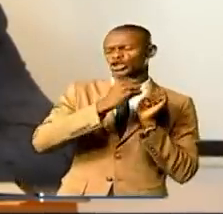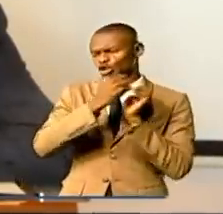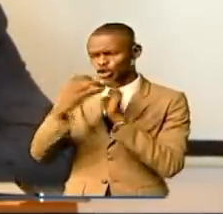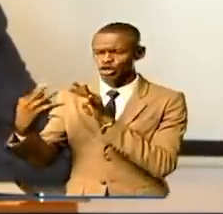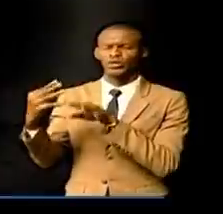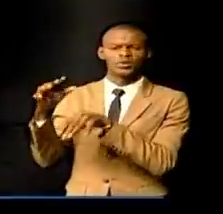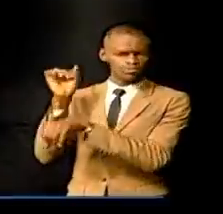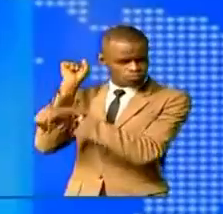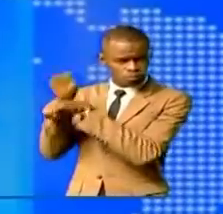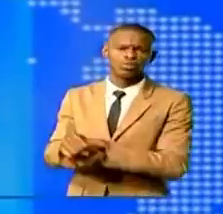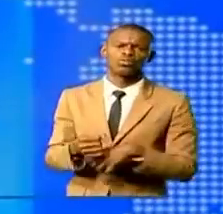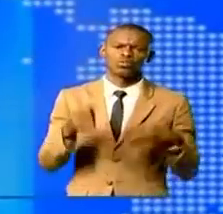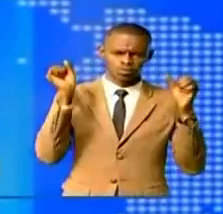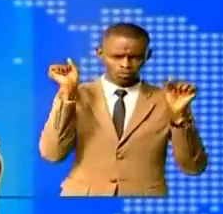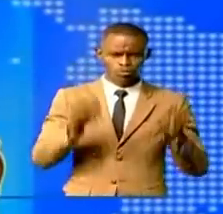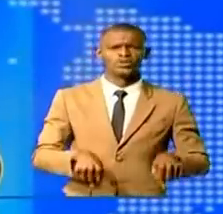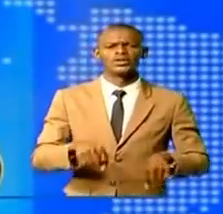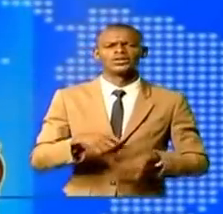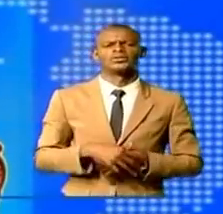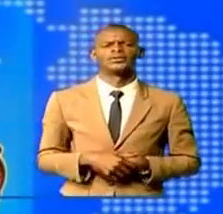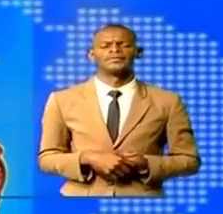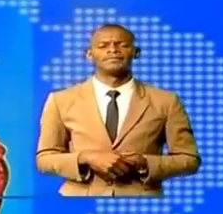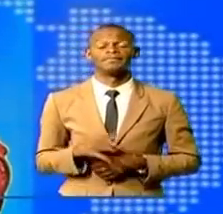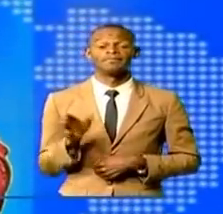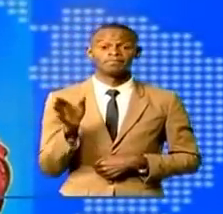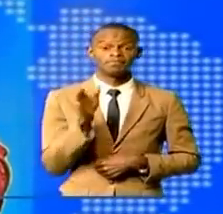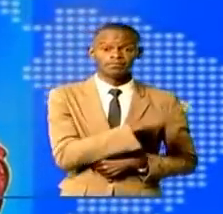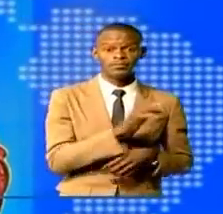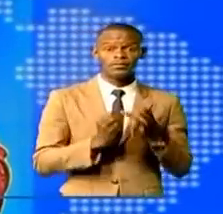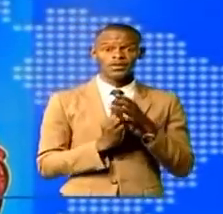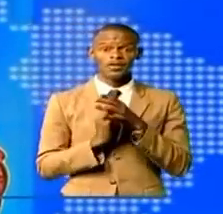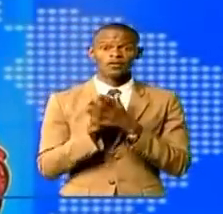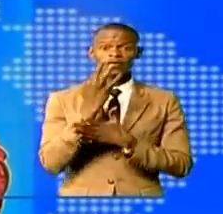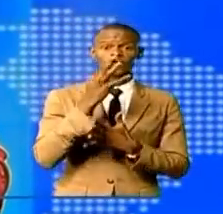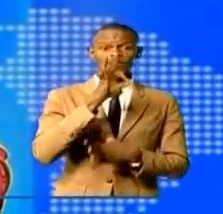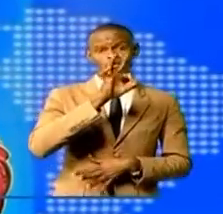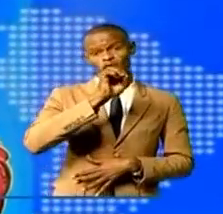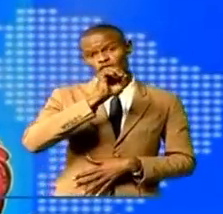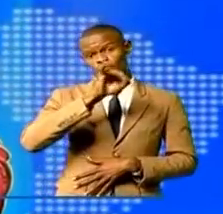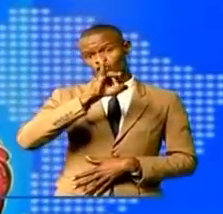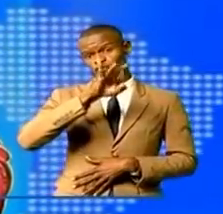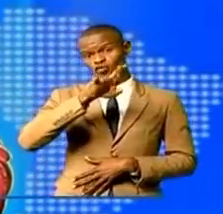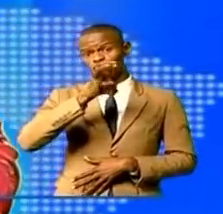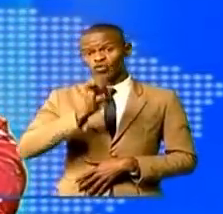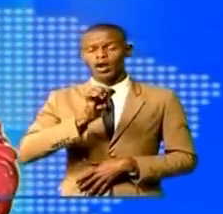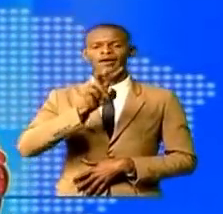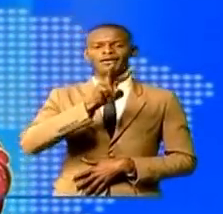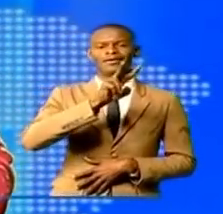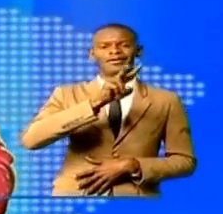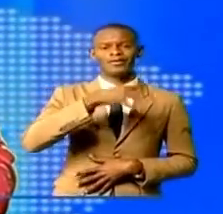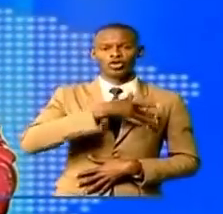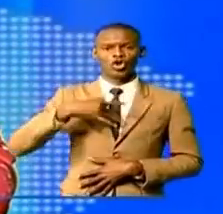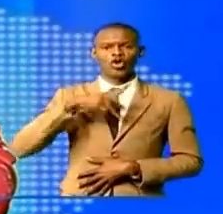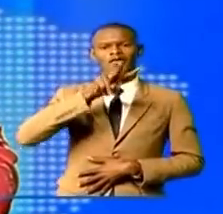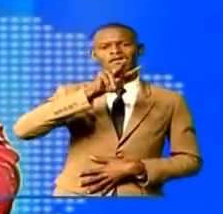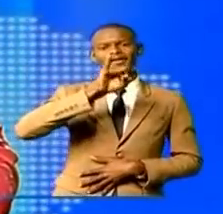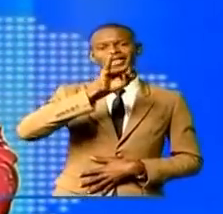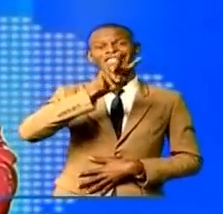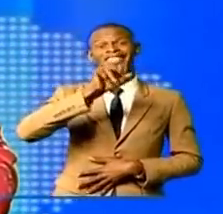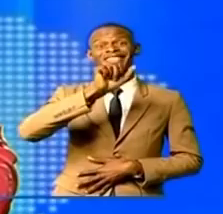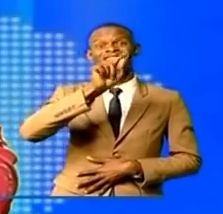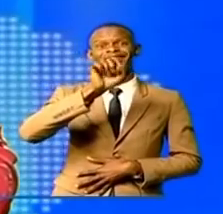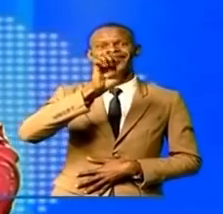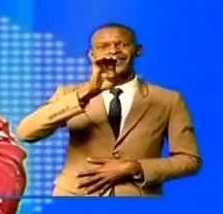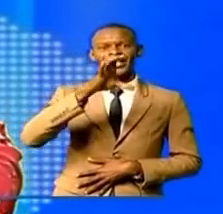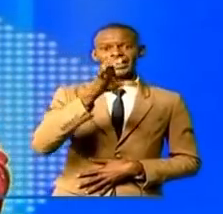le Nord Kivu. Et concernant la foire Vivatech qui se tiendra dans les tout prochains jours en France à Paris, la République démocratique du